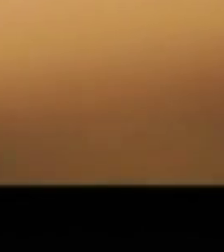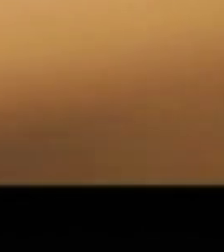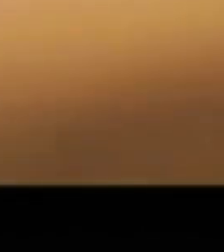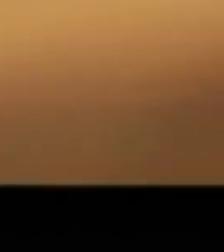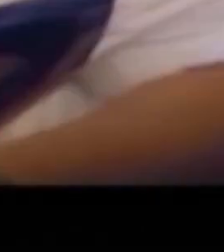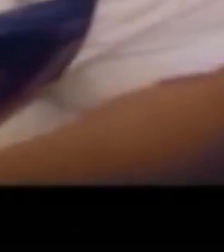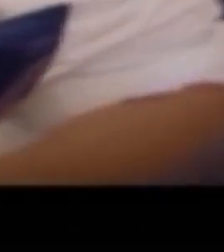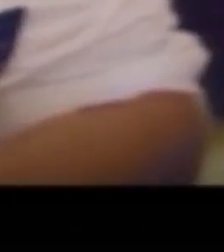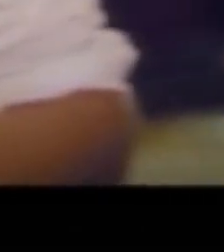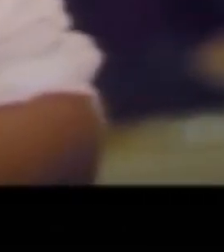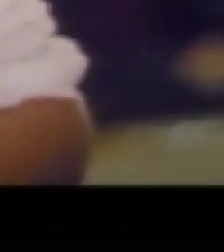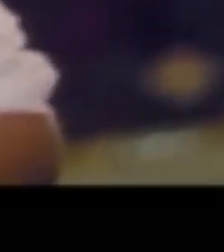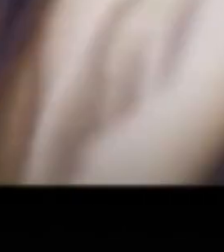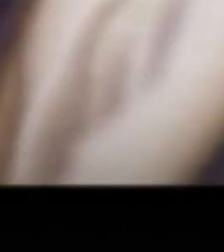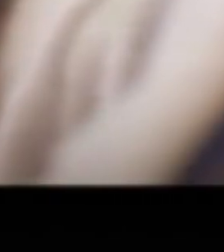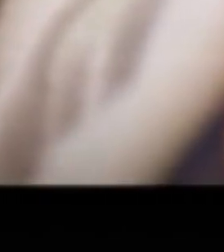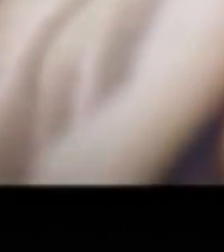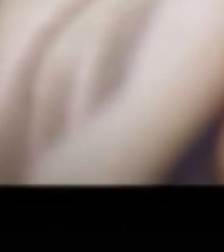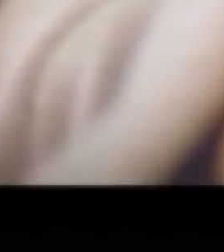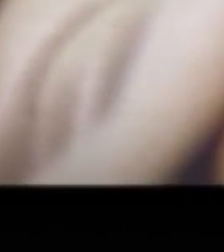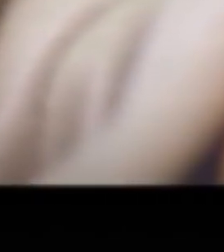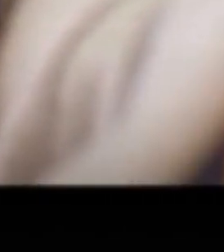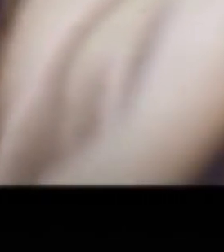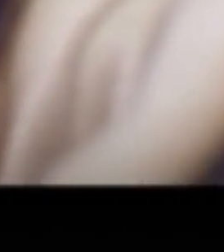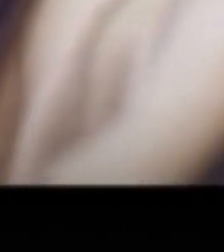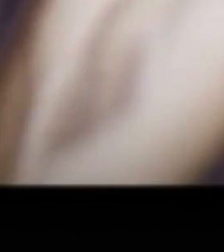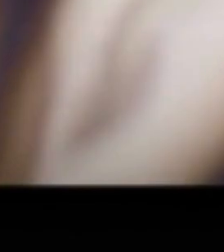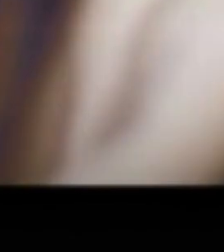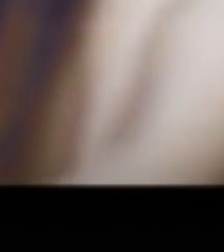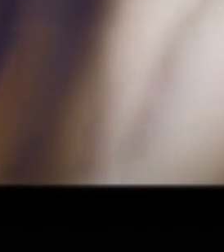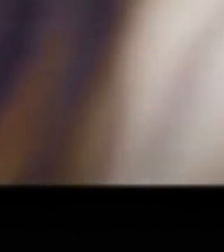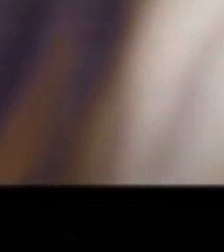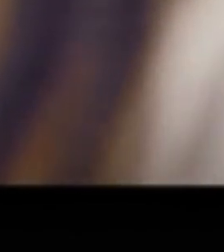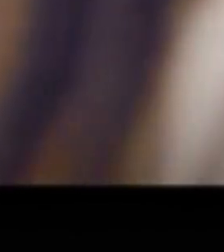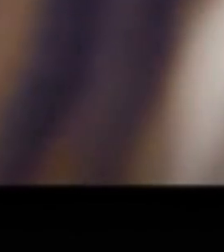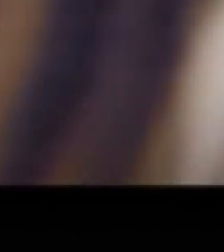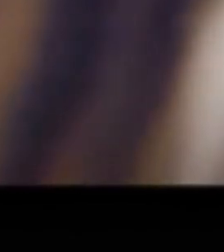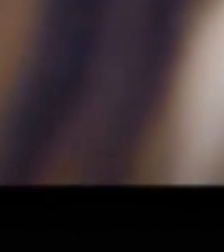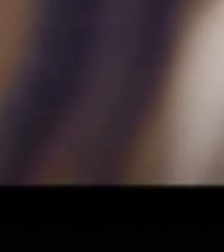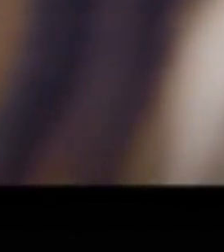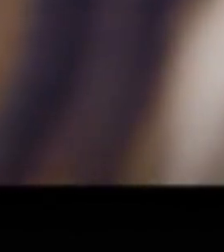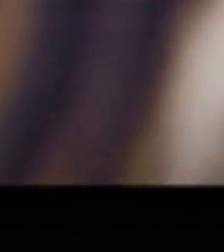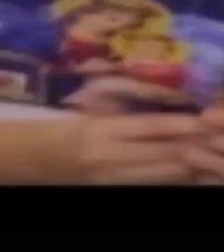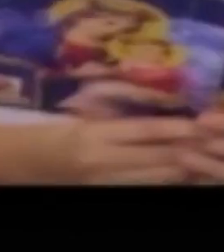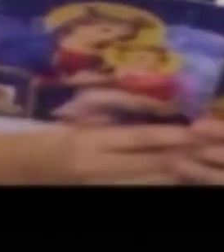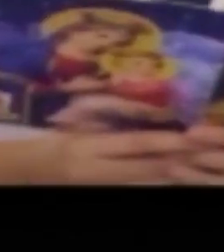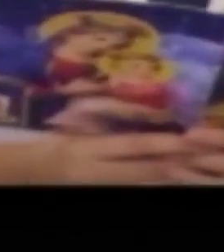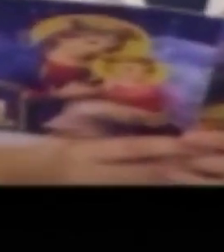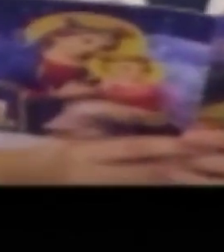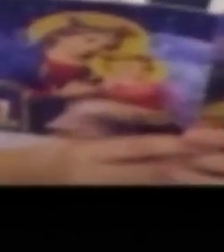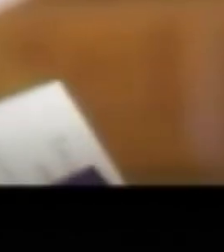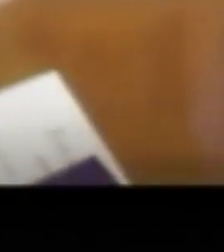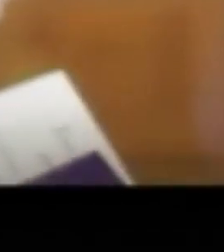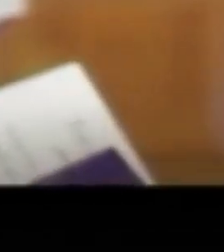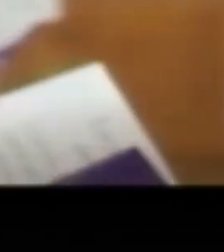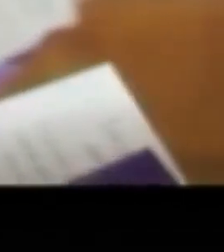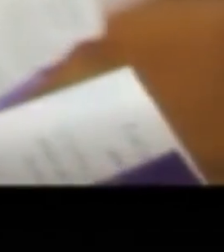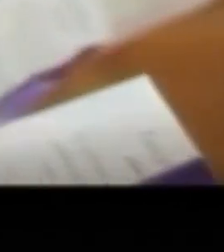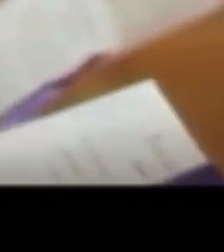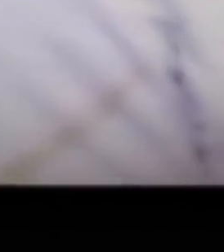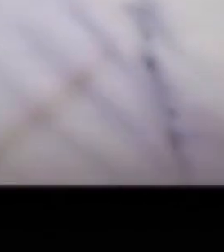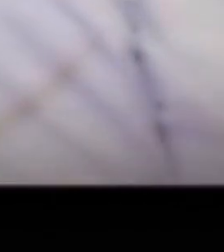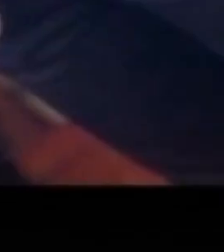الحقيقي فوقنا يسوع وطني